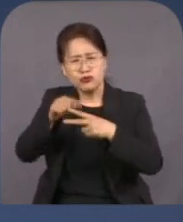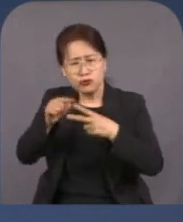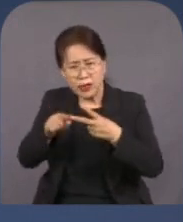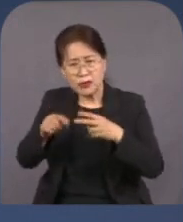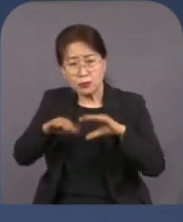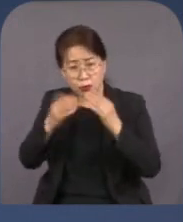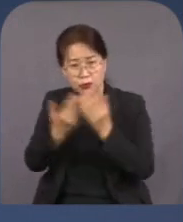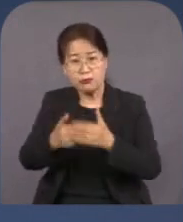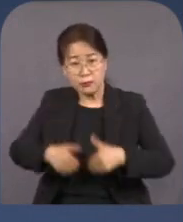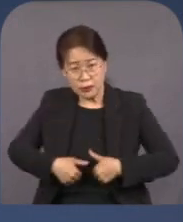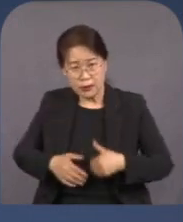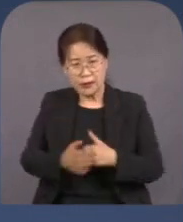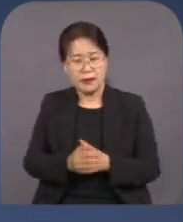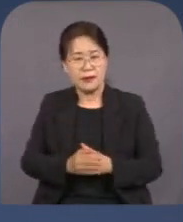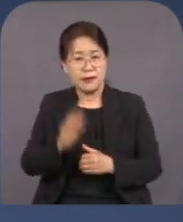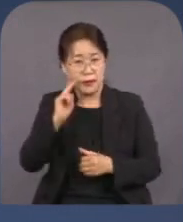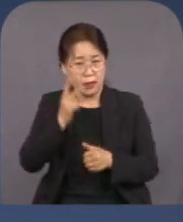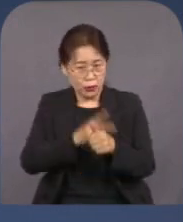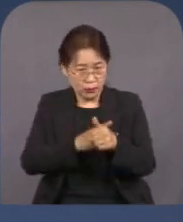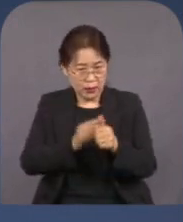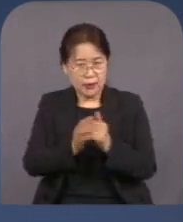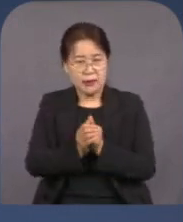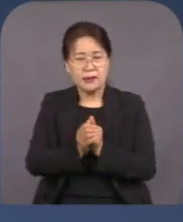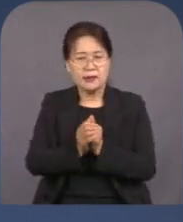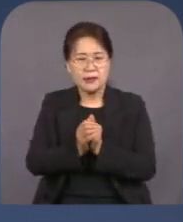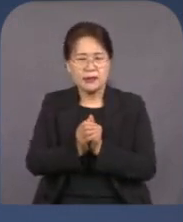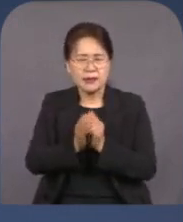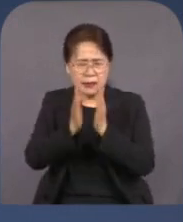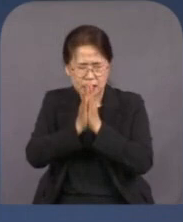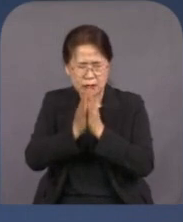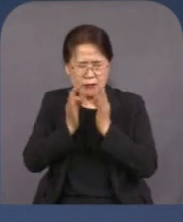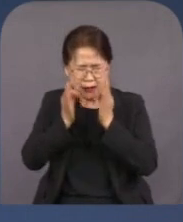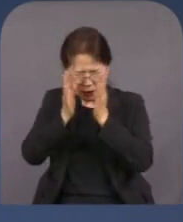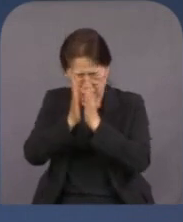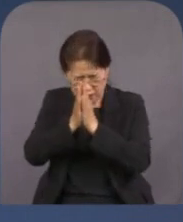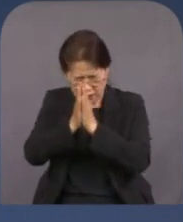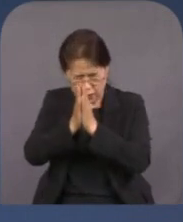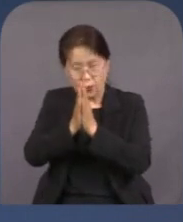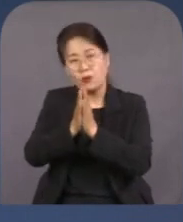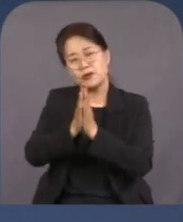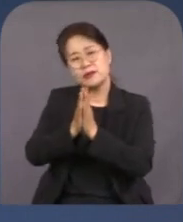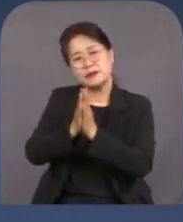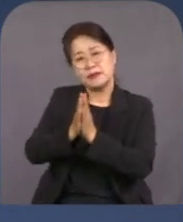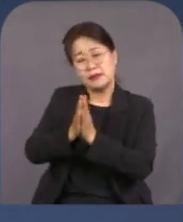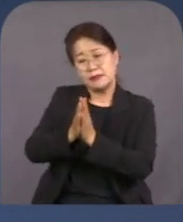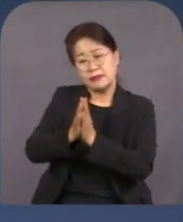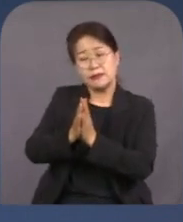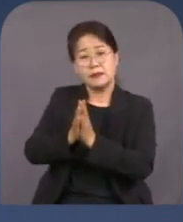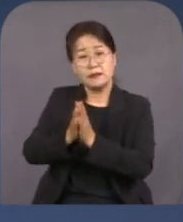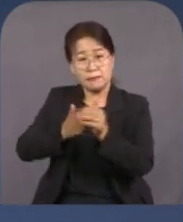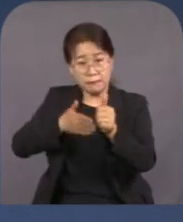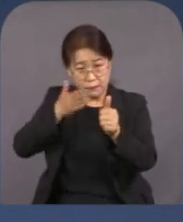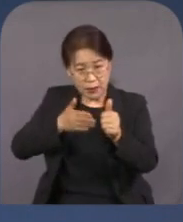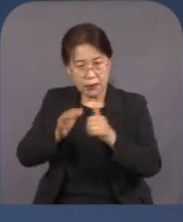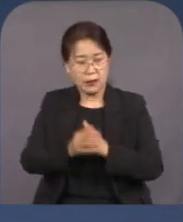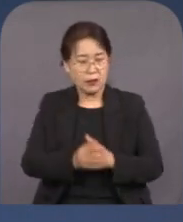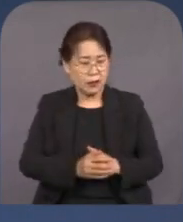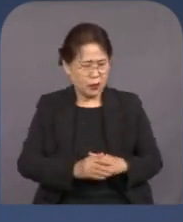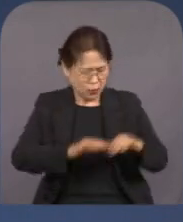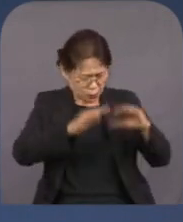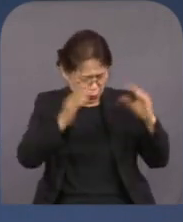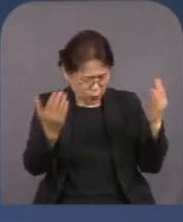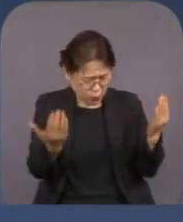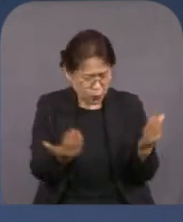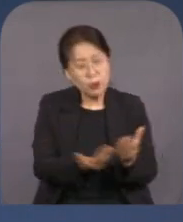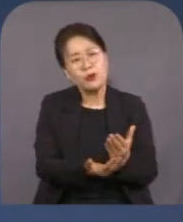그런데 사도 바울은 기도와 간구를 하라고 말하면서 그 앞에요 모든이라는